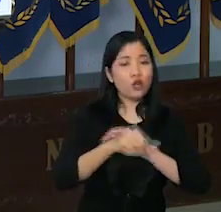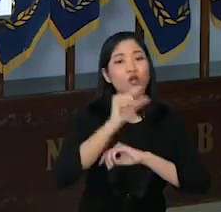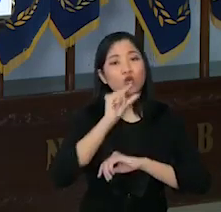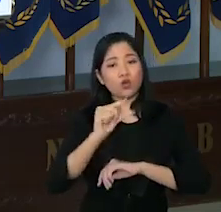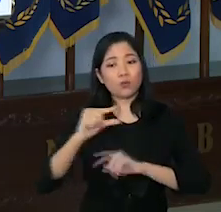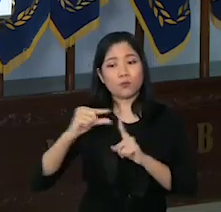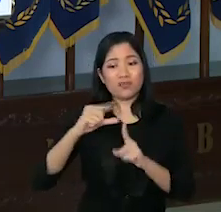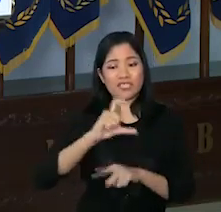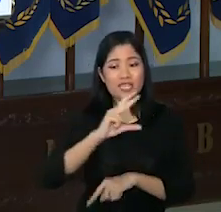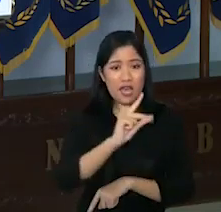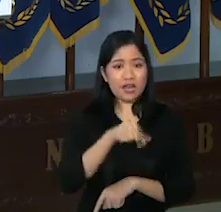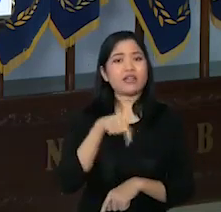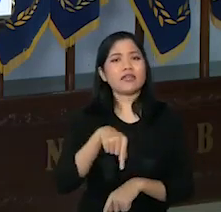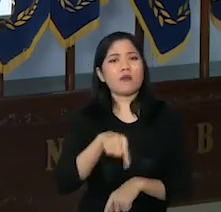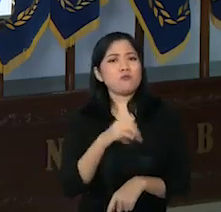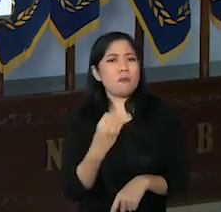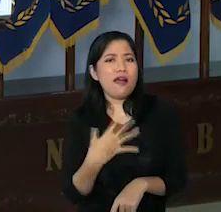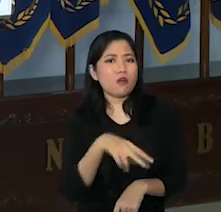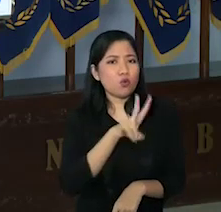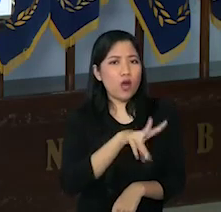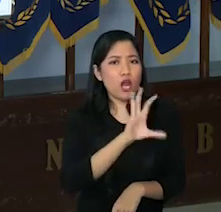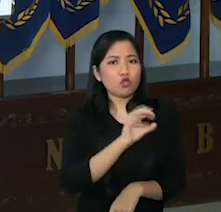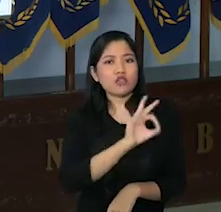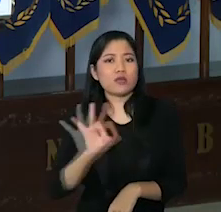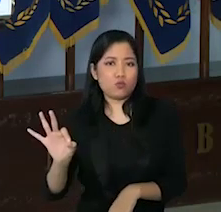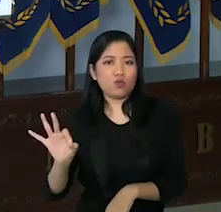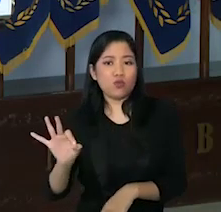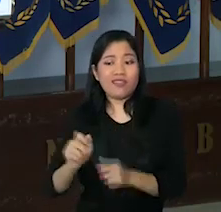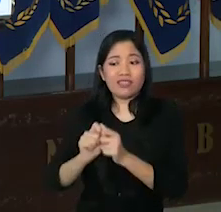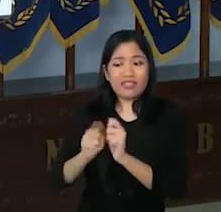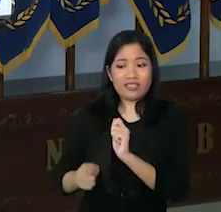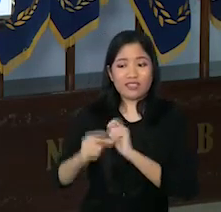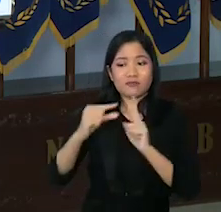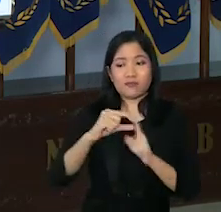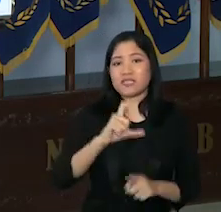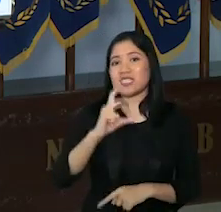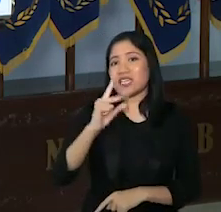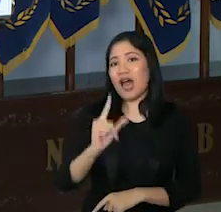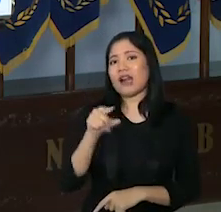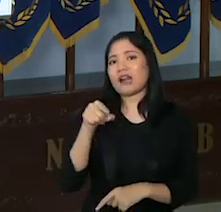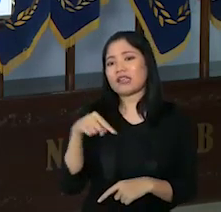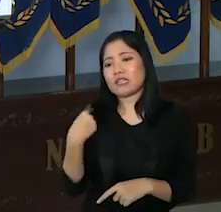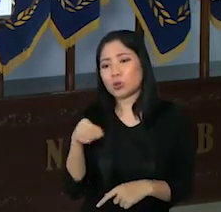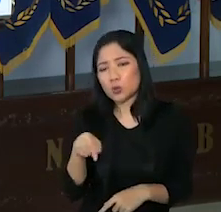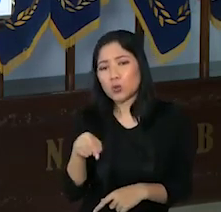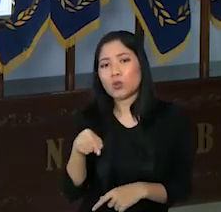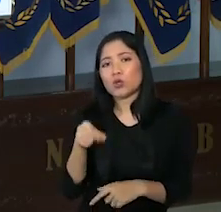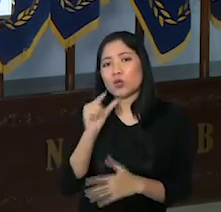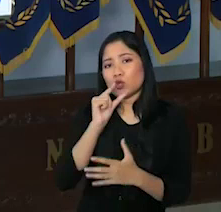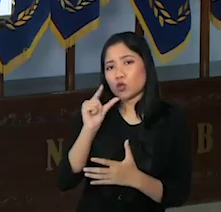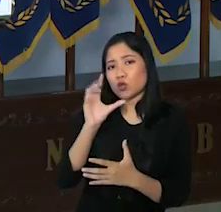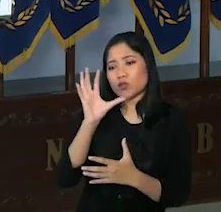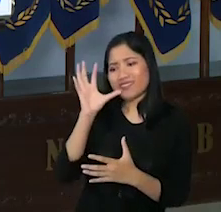ada sampai dengan 200 ribu rupiah Hai Pyar kita adalah tes untuk menegakkan